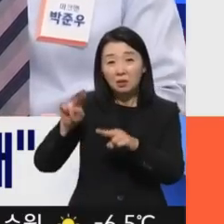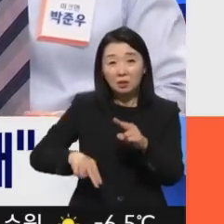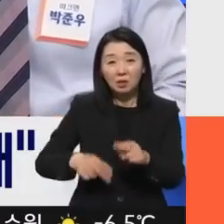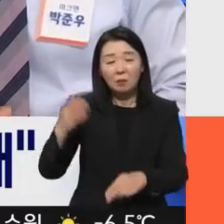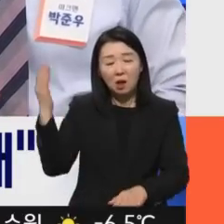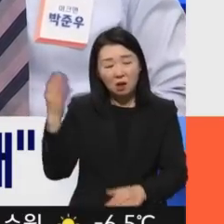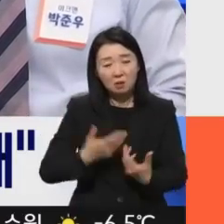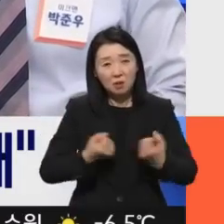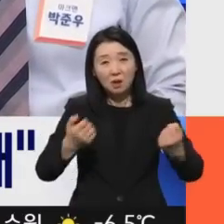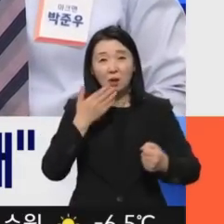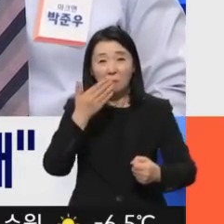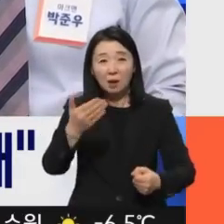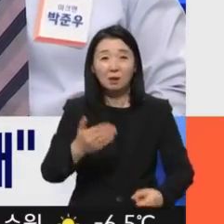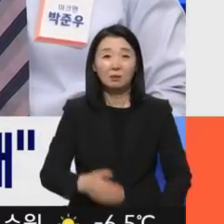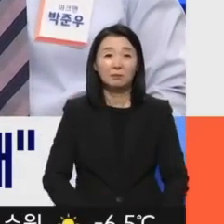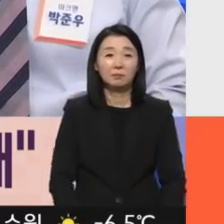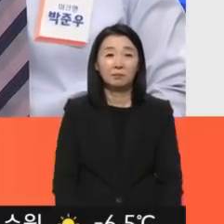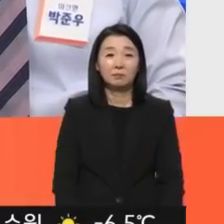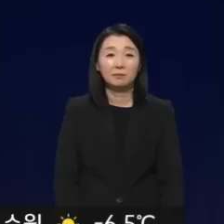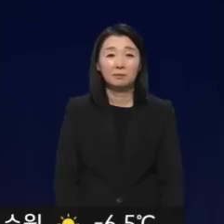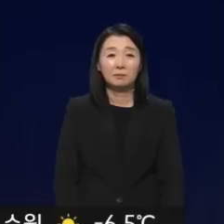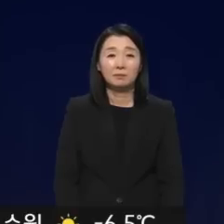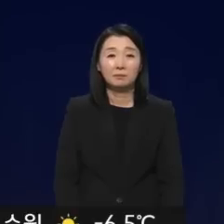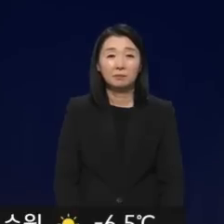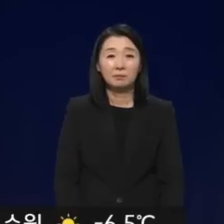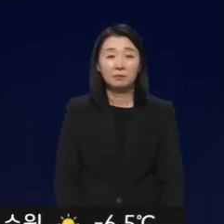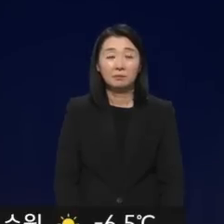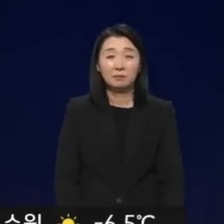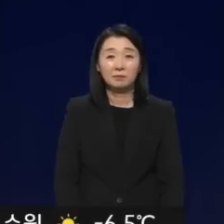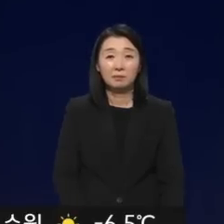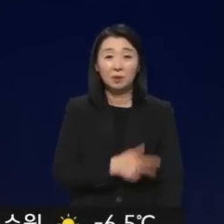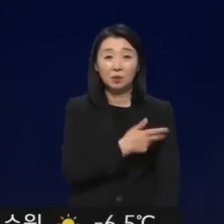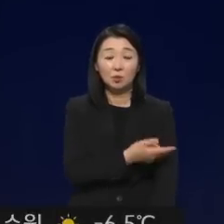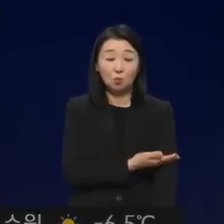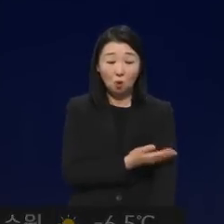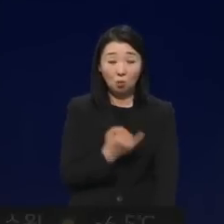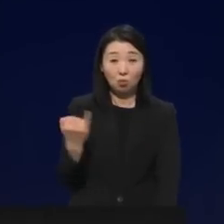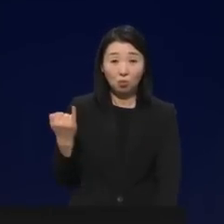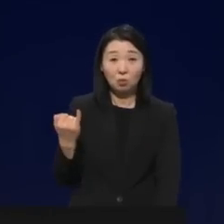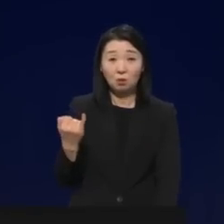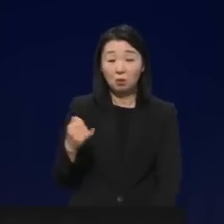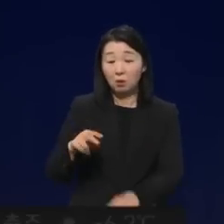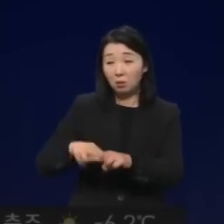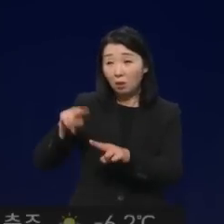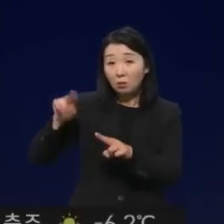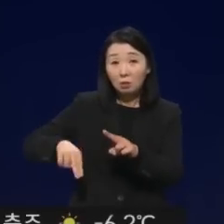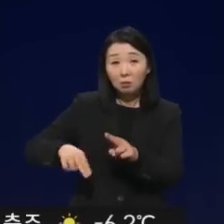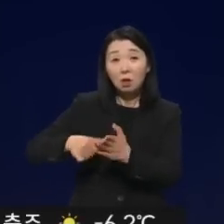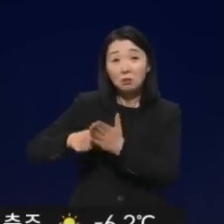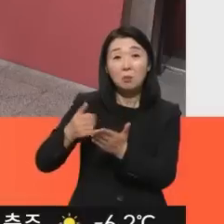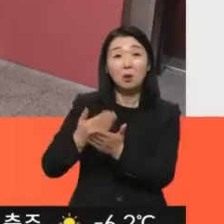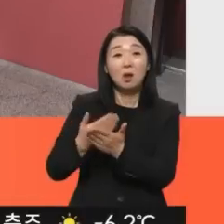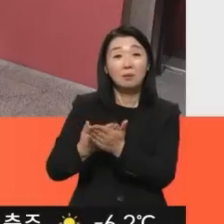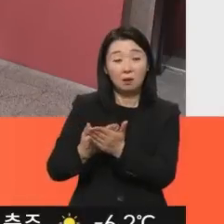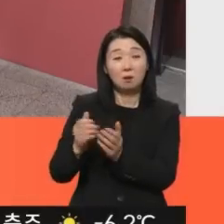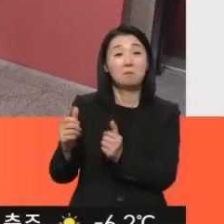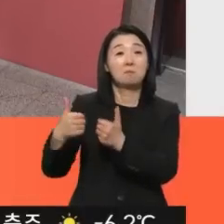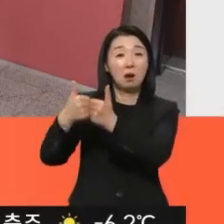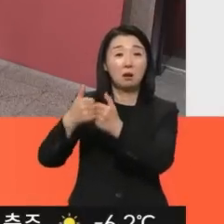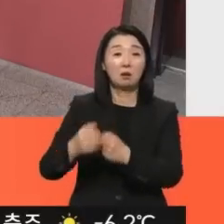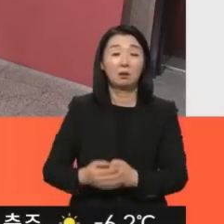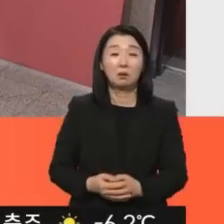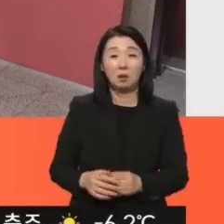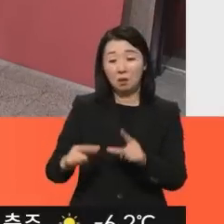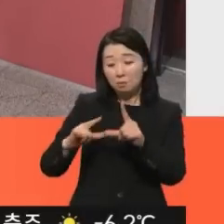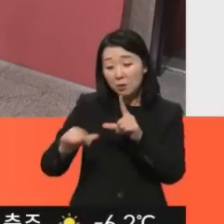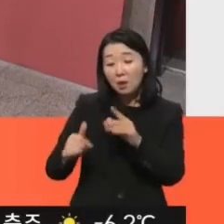깔끔하게 갈라설 수 있다고 날을 세웠습니다. 이에 대해서 권은희 의원은 탈당 요구에 제명을 해달라 맞받았는데요.